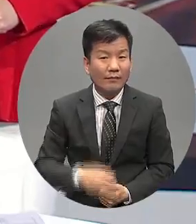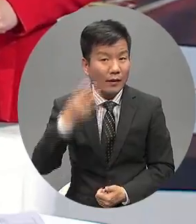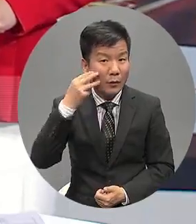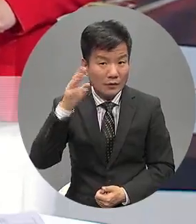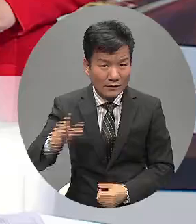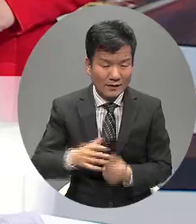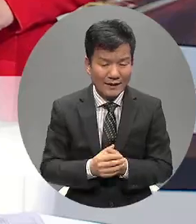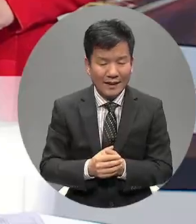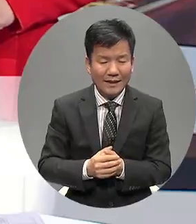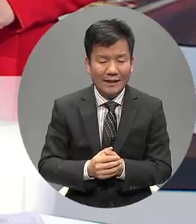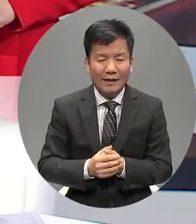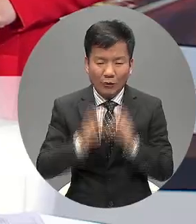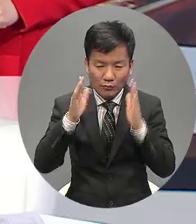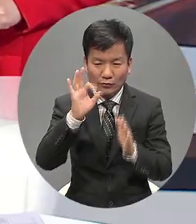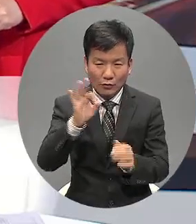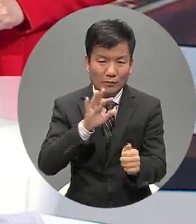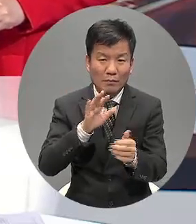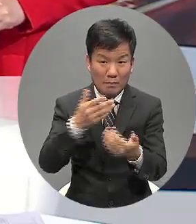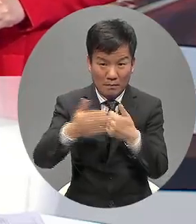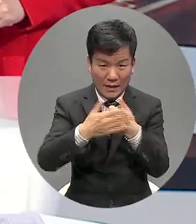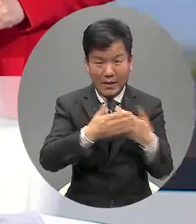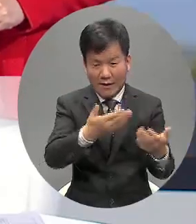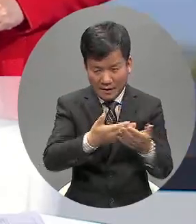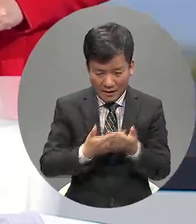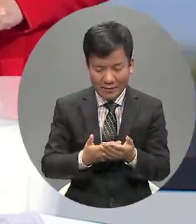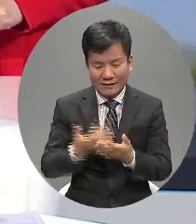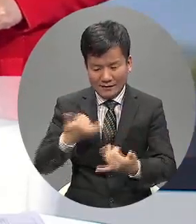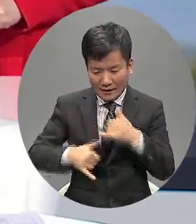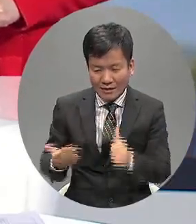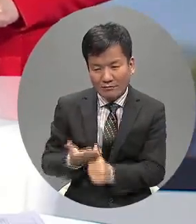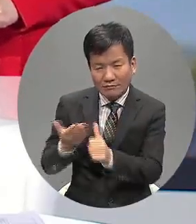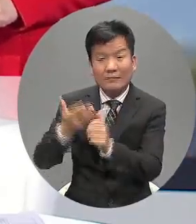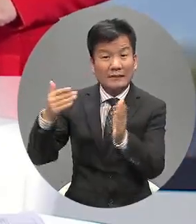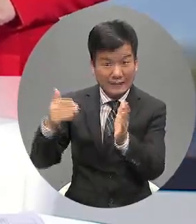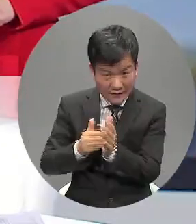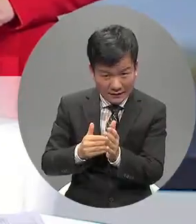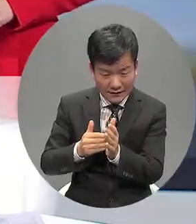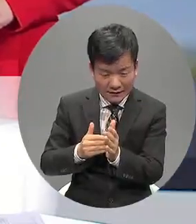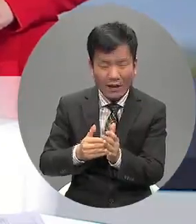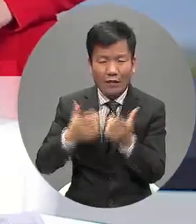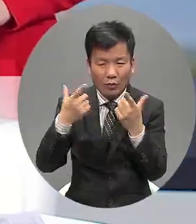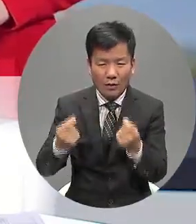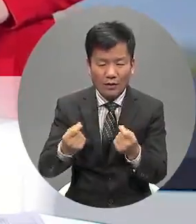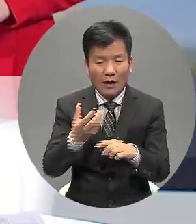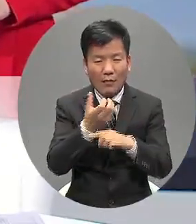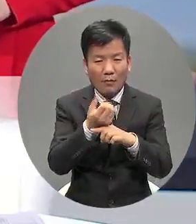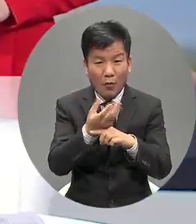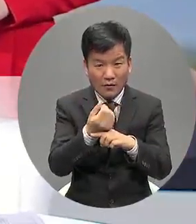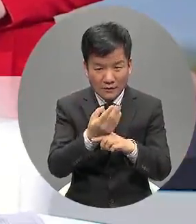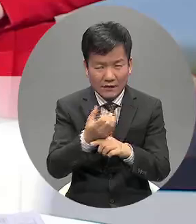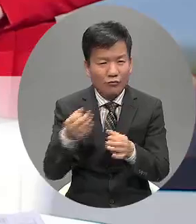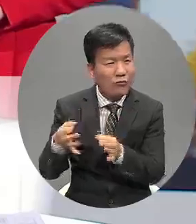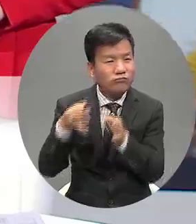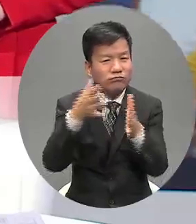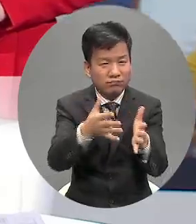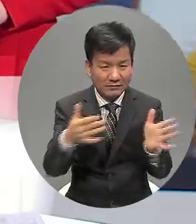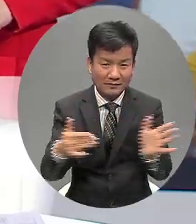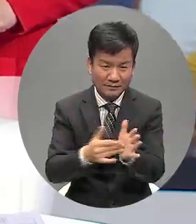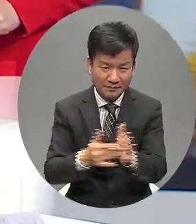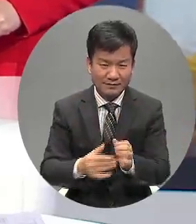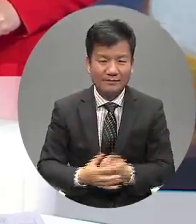옥천에서 지역 장학금의 도움을 받으며 여섯 자매를 교육한 부부가 보훈의 뜻으로 장학금을